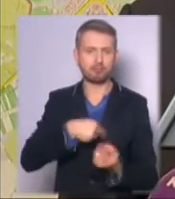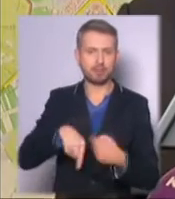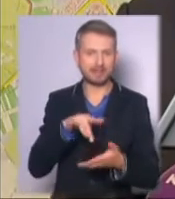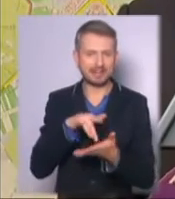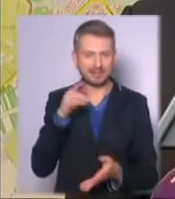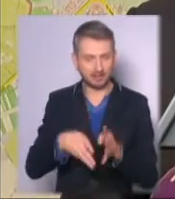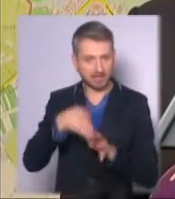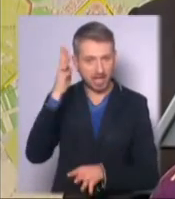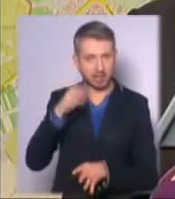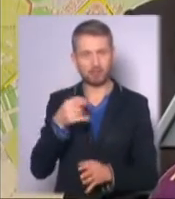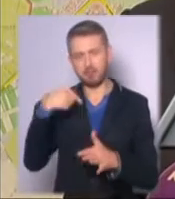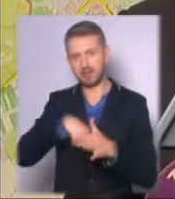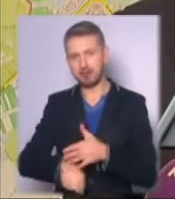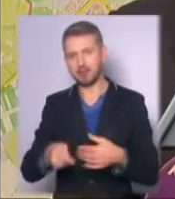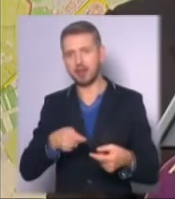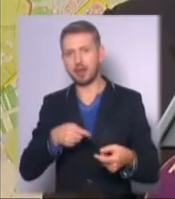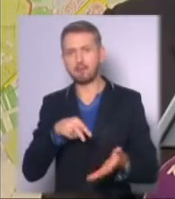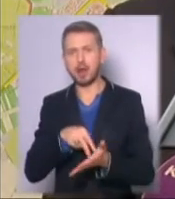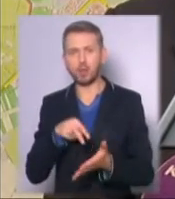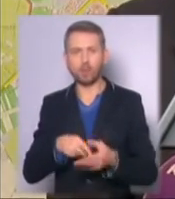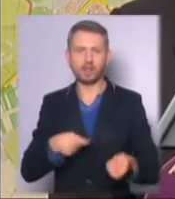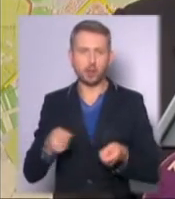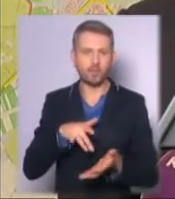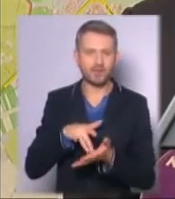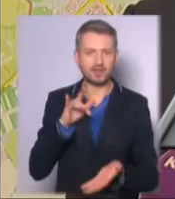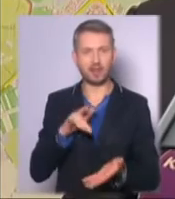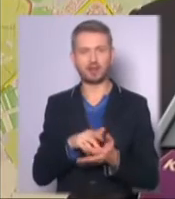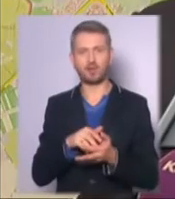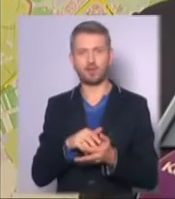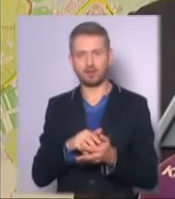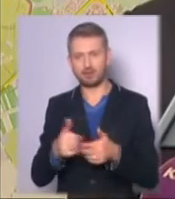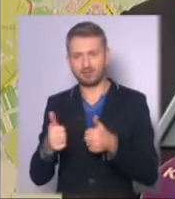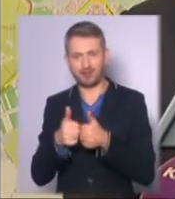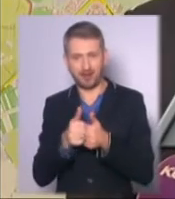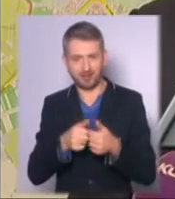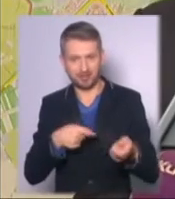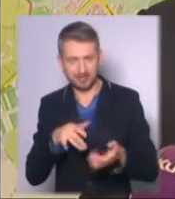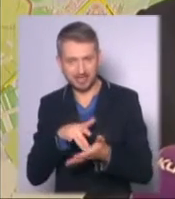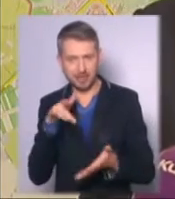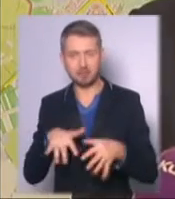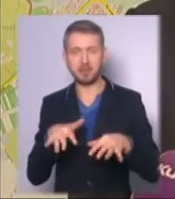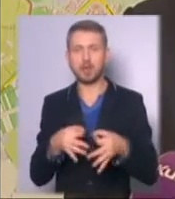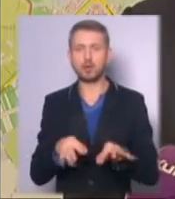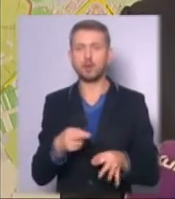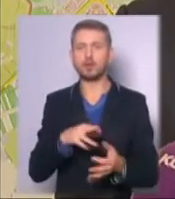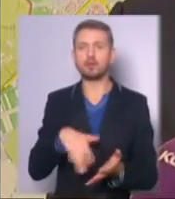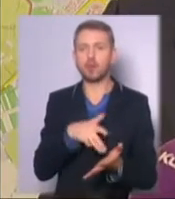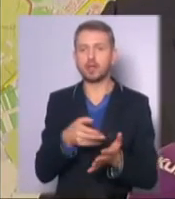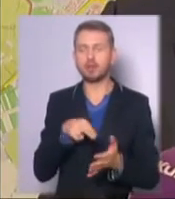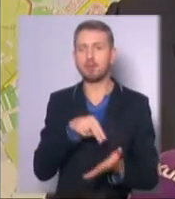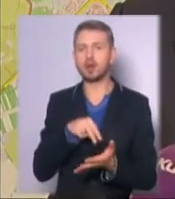підземні парковки там торгових центрів, і наземні парковки при них, і місця, розрішені містом для паркування вдоль